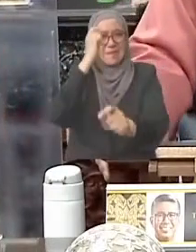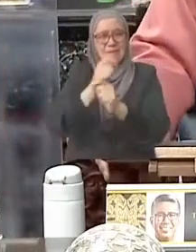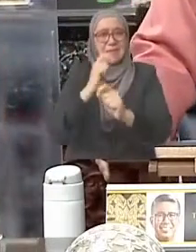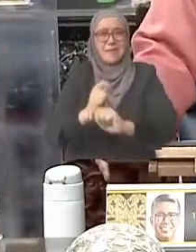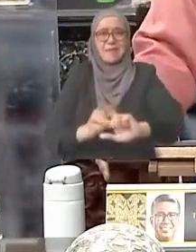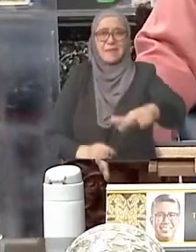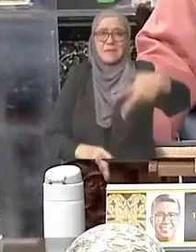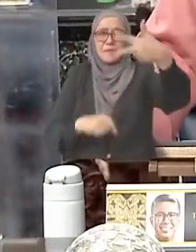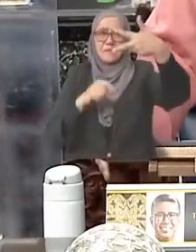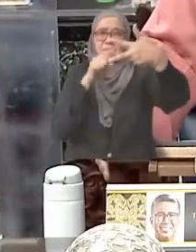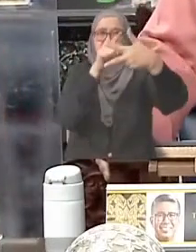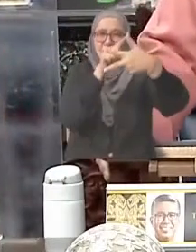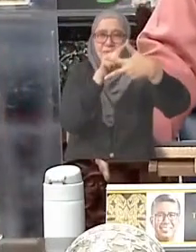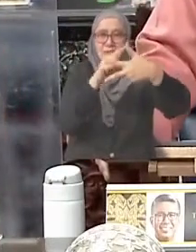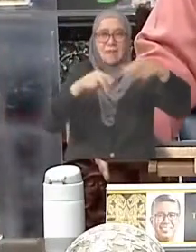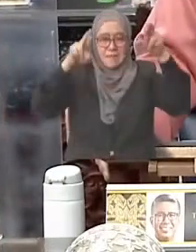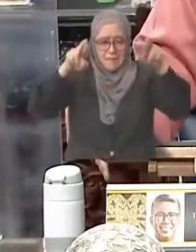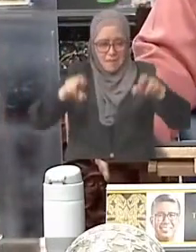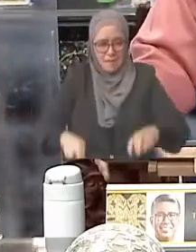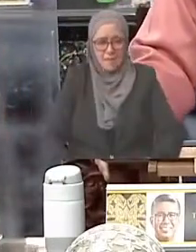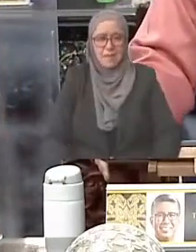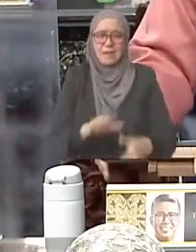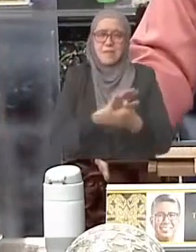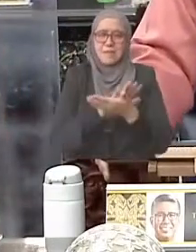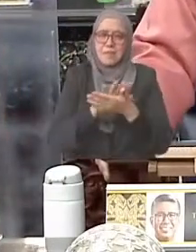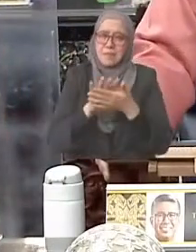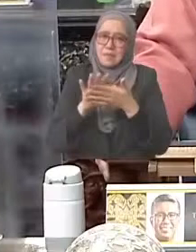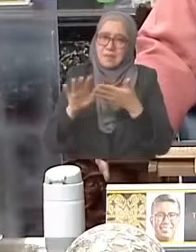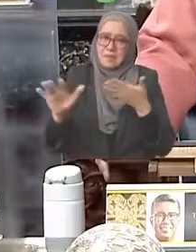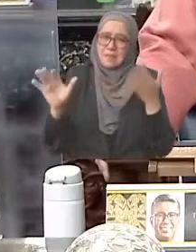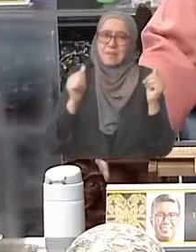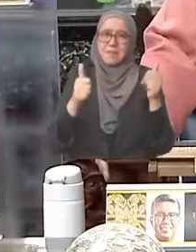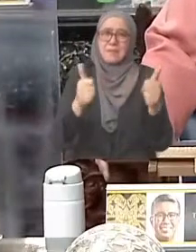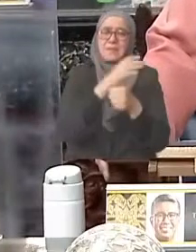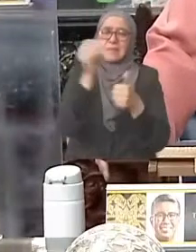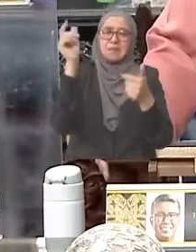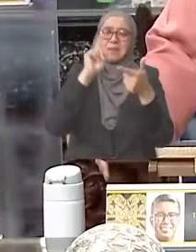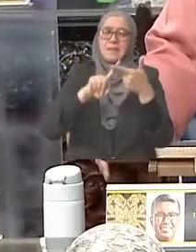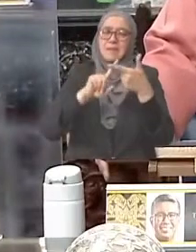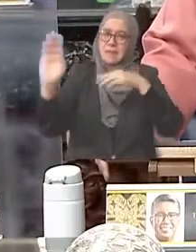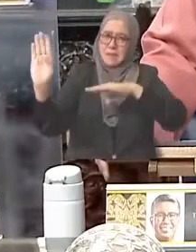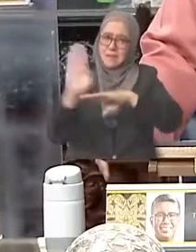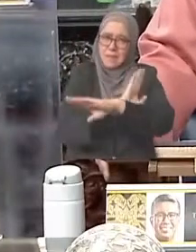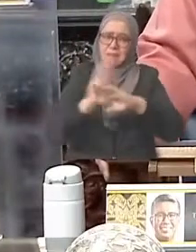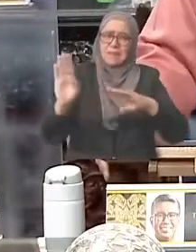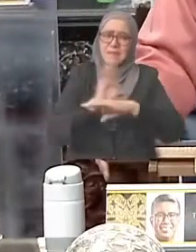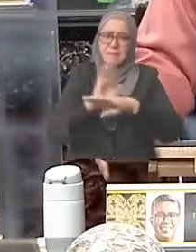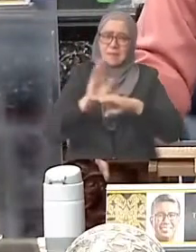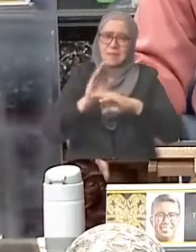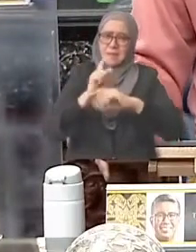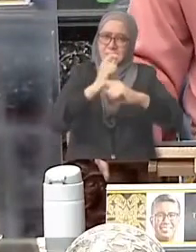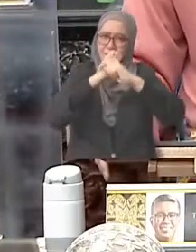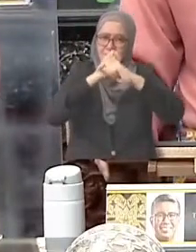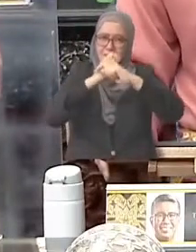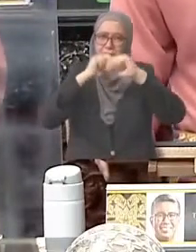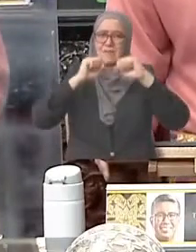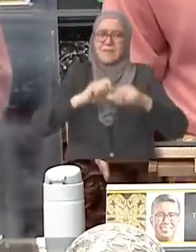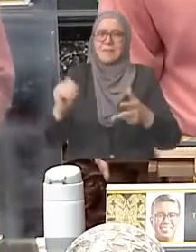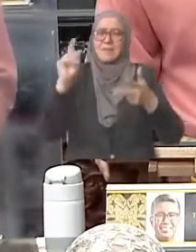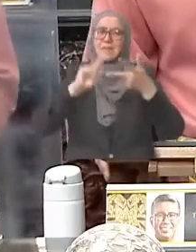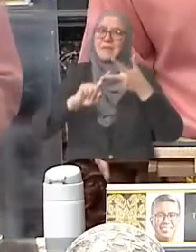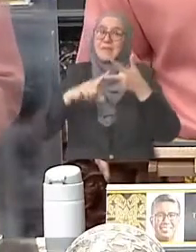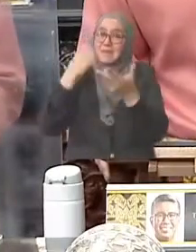pertama rakyat yang sejahtera kedua perniagaan yang berdaya tahan dan ketiga